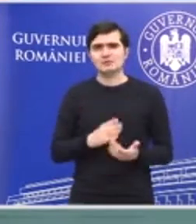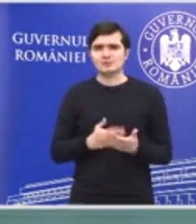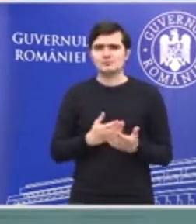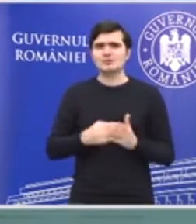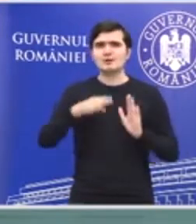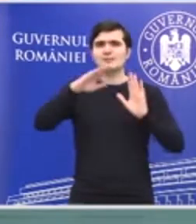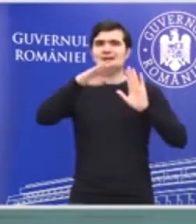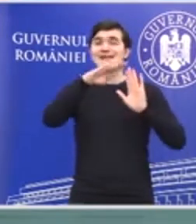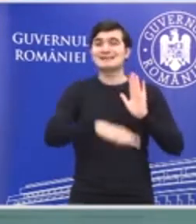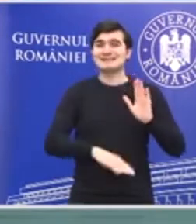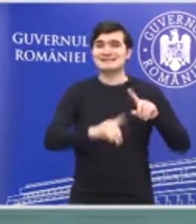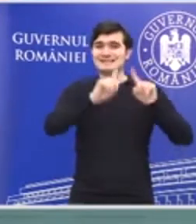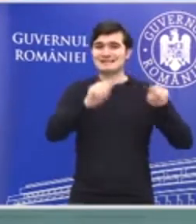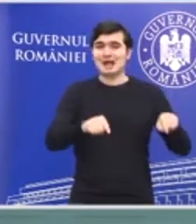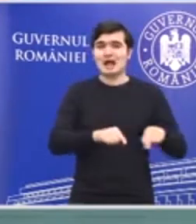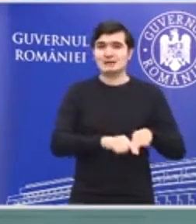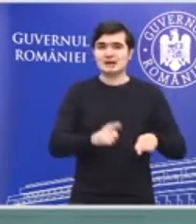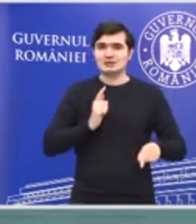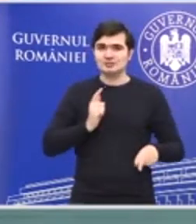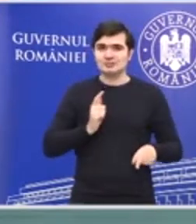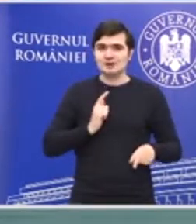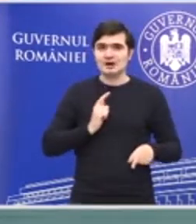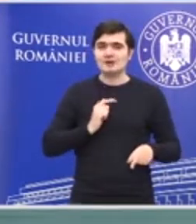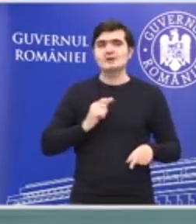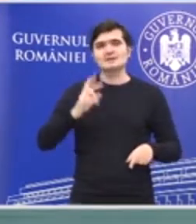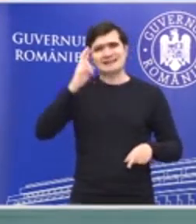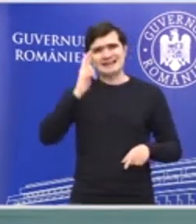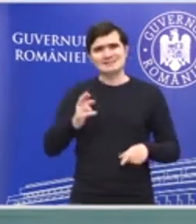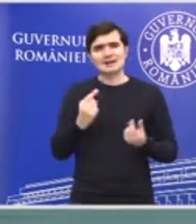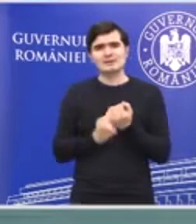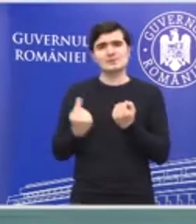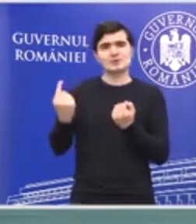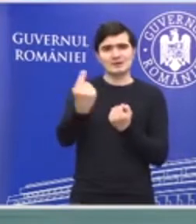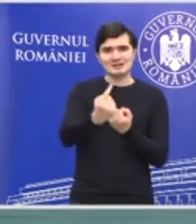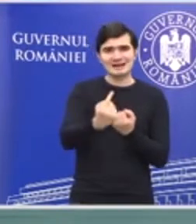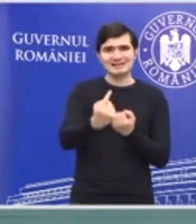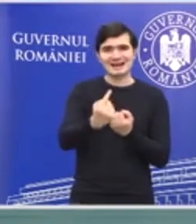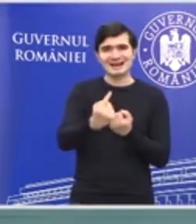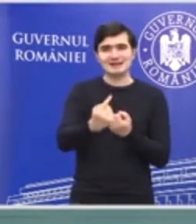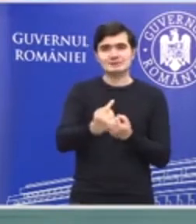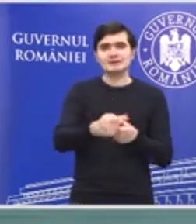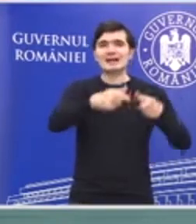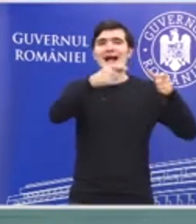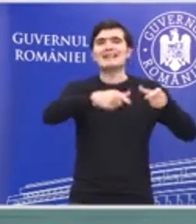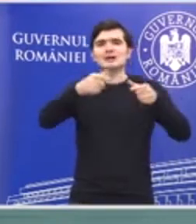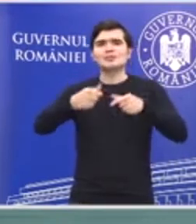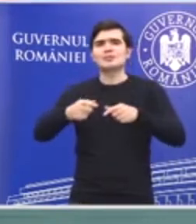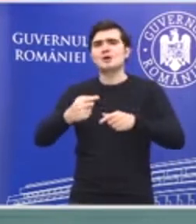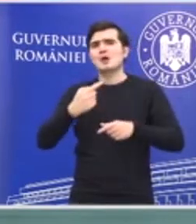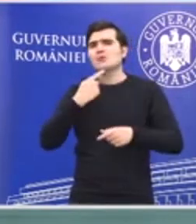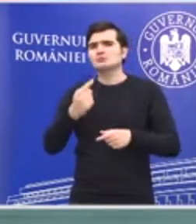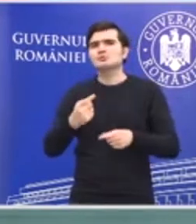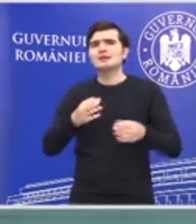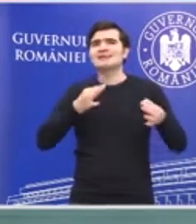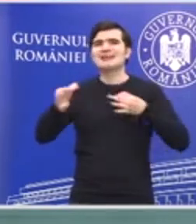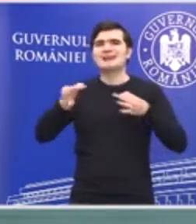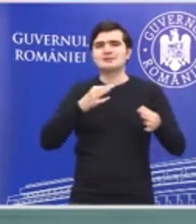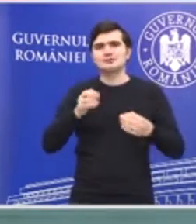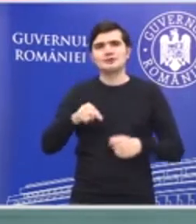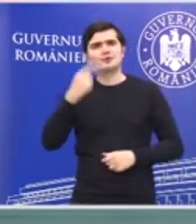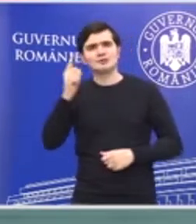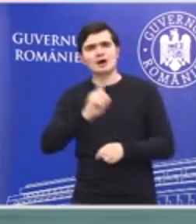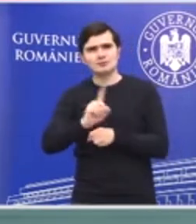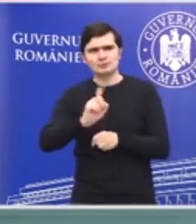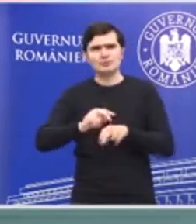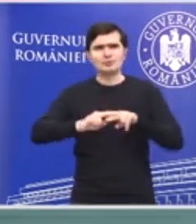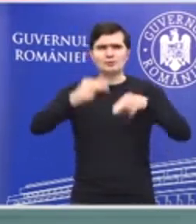de așteptare notificarea respectă prioritizarea conform strategiei. Un alt element important, așa cum am anunțat,